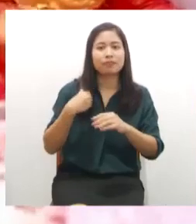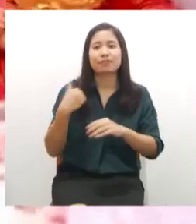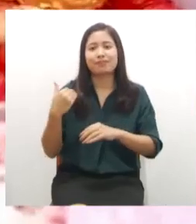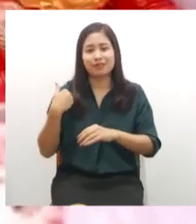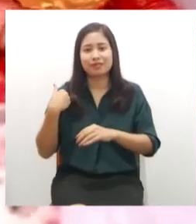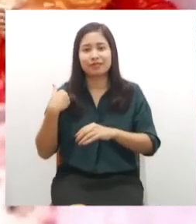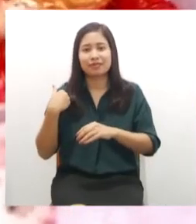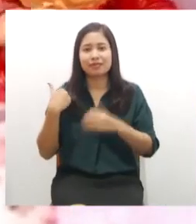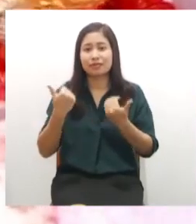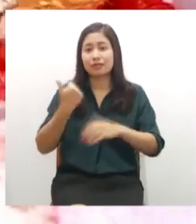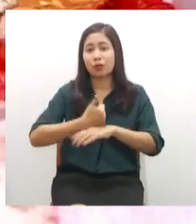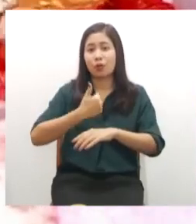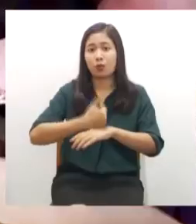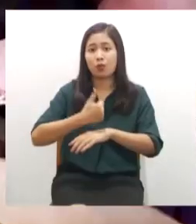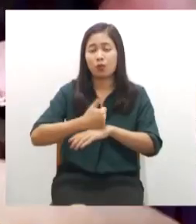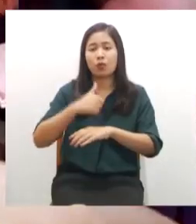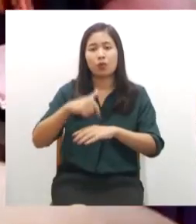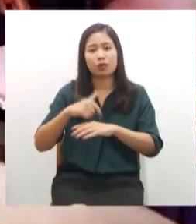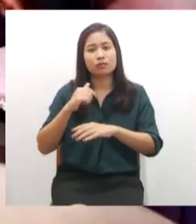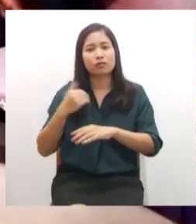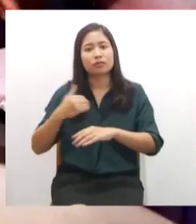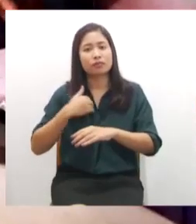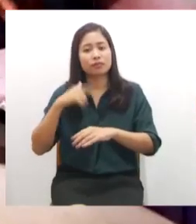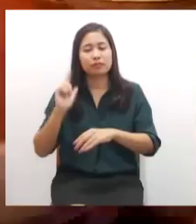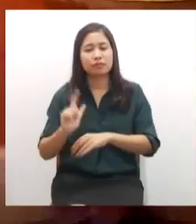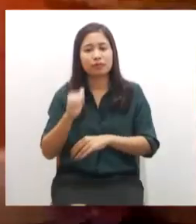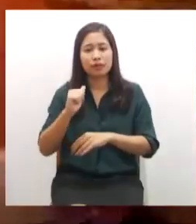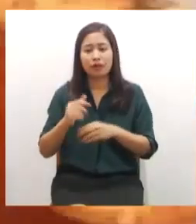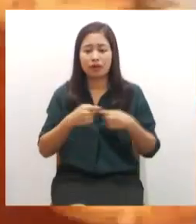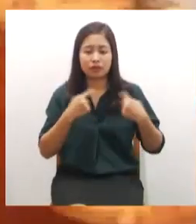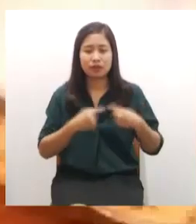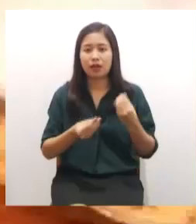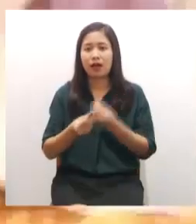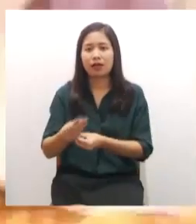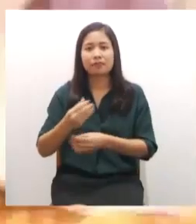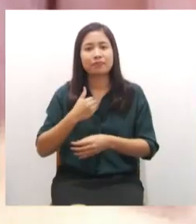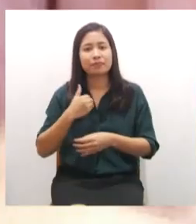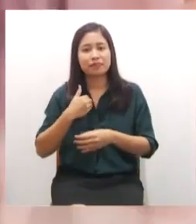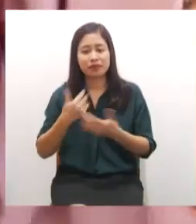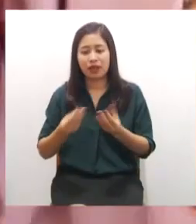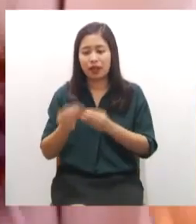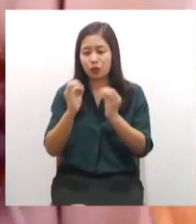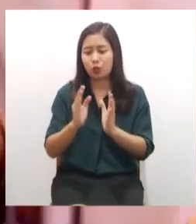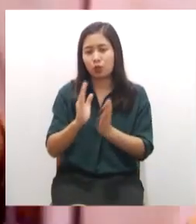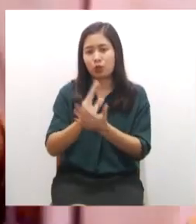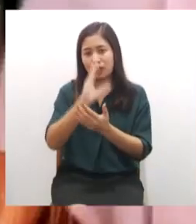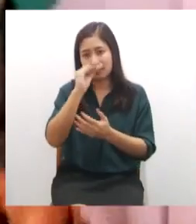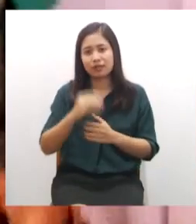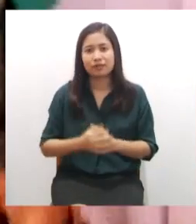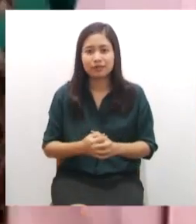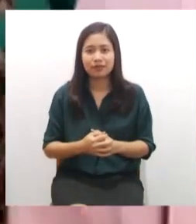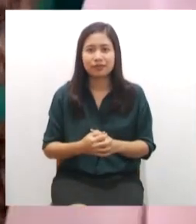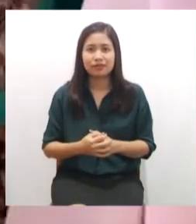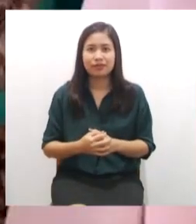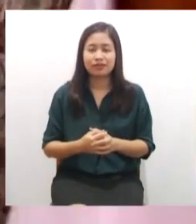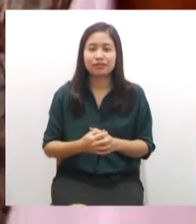ยมีผอ.สาวใจดีมาเคียงบ่าเคียงไหล่คอยให้กำลังใจอยู่ข้างๆทั้งคุณครูและนักเรียนครับ ค่ะอันดับแร